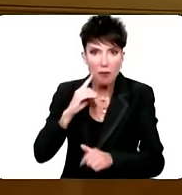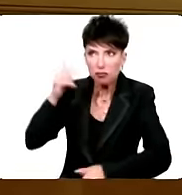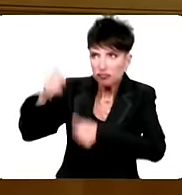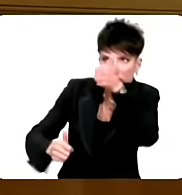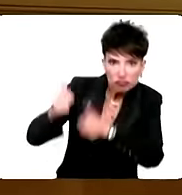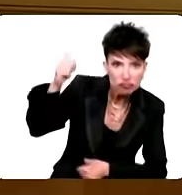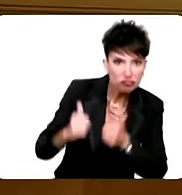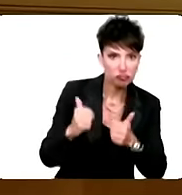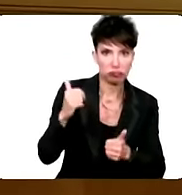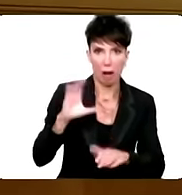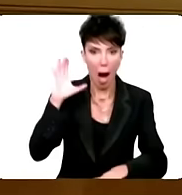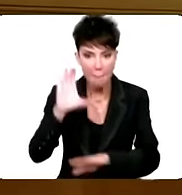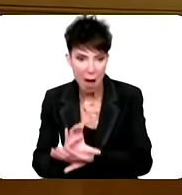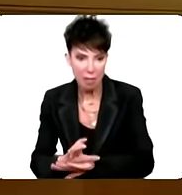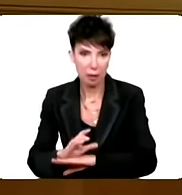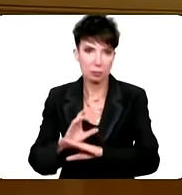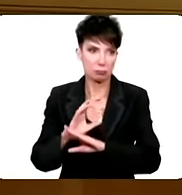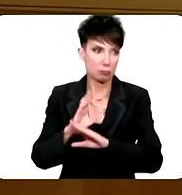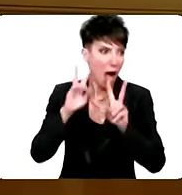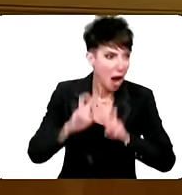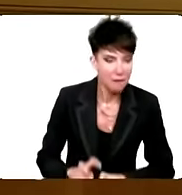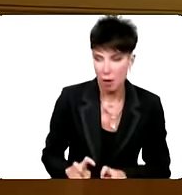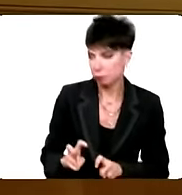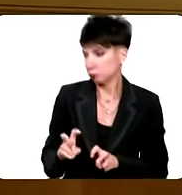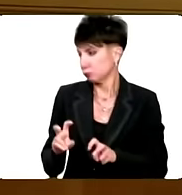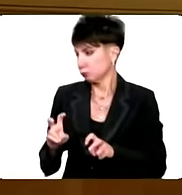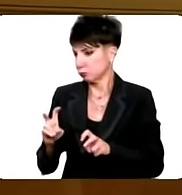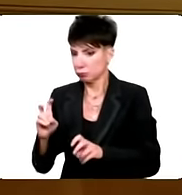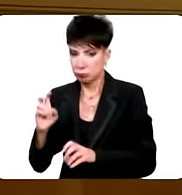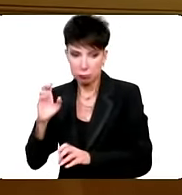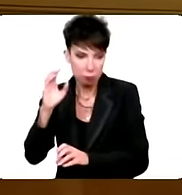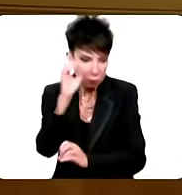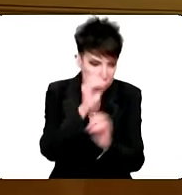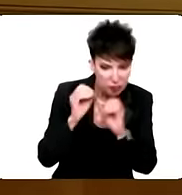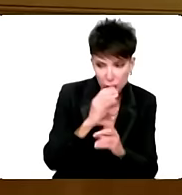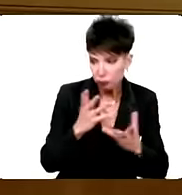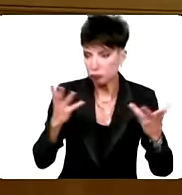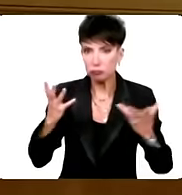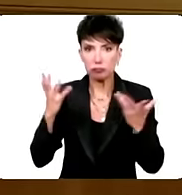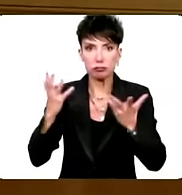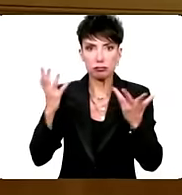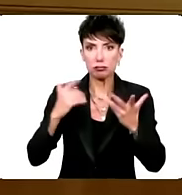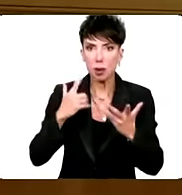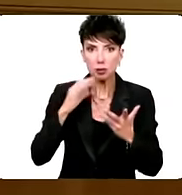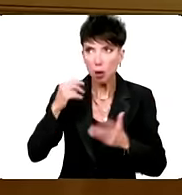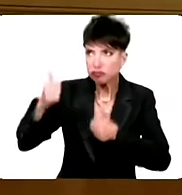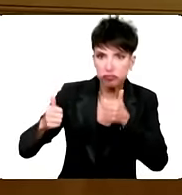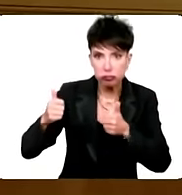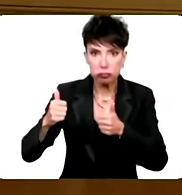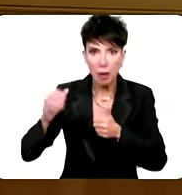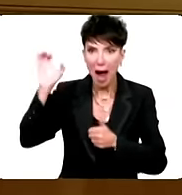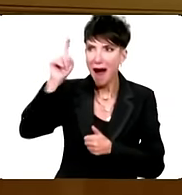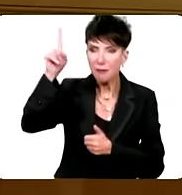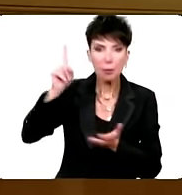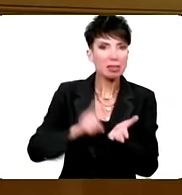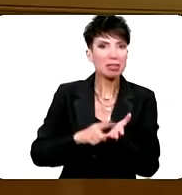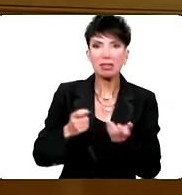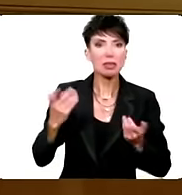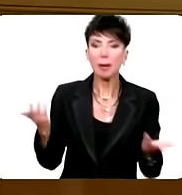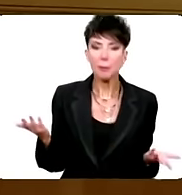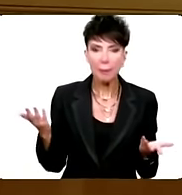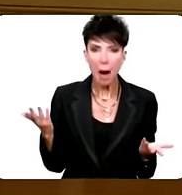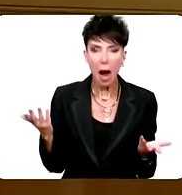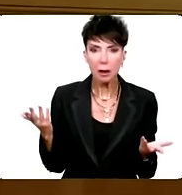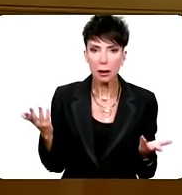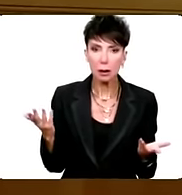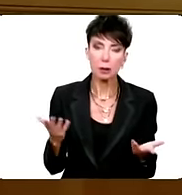μπορούν να επιζήσουν σε αυτό το πολύ ανταγωνιστικό παγκόσμιο περιβάλλον. Και τι πρέπει να κάνει η Ευρώπη για να διαφυλάξει την θέση της. Οπότε έχουμε πάρα